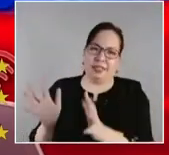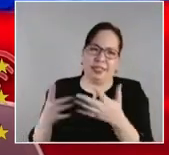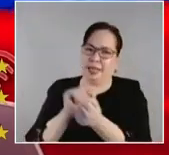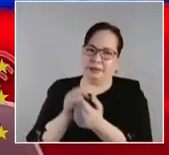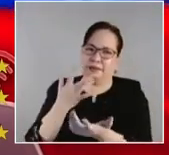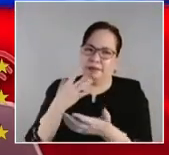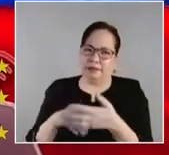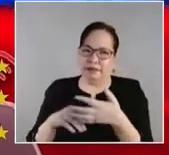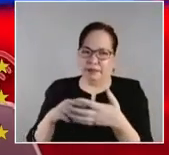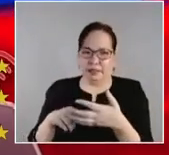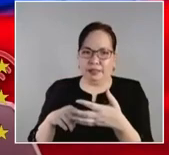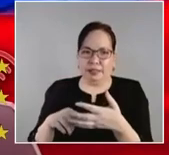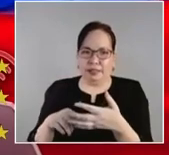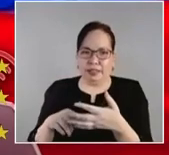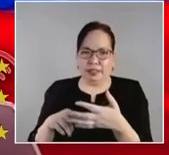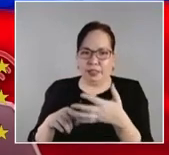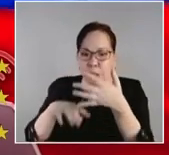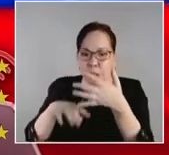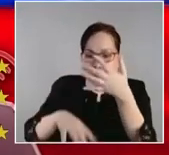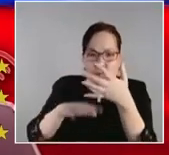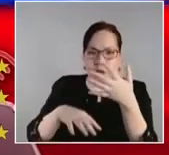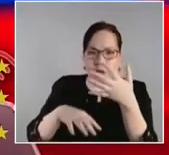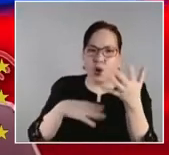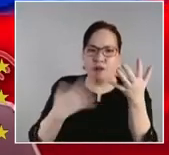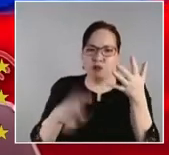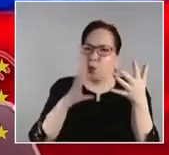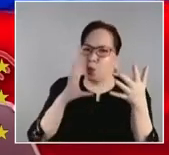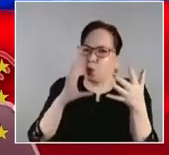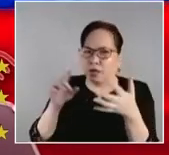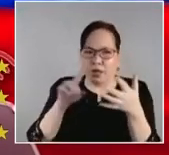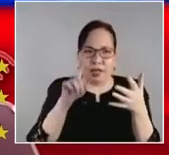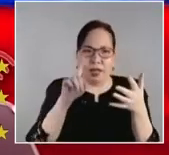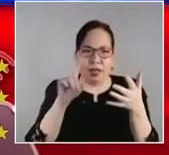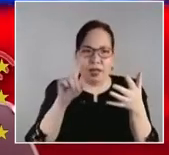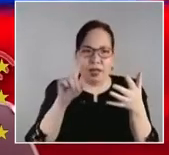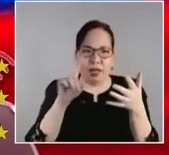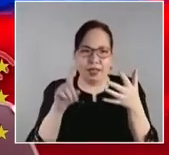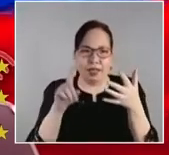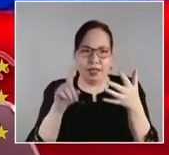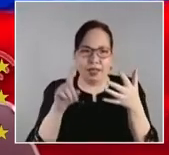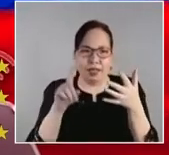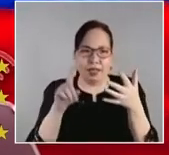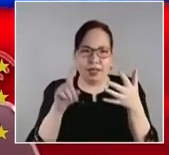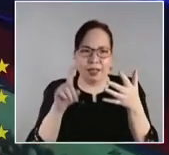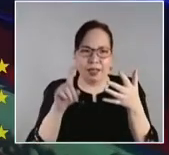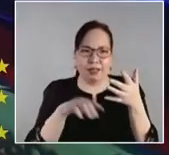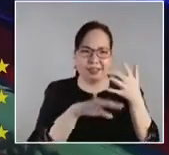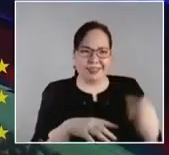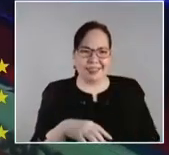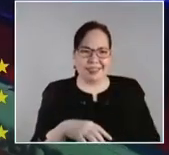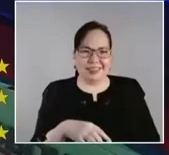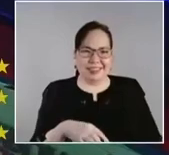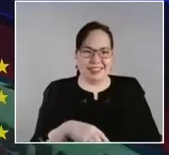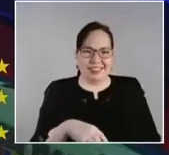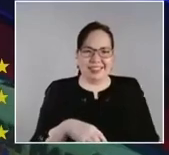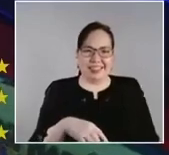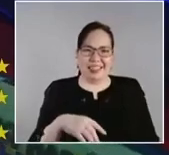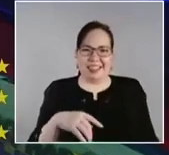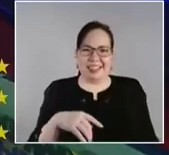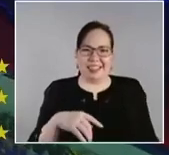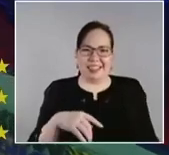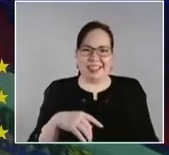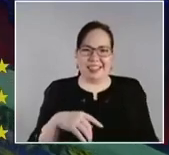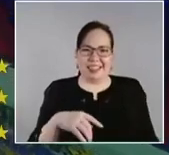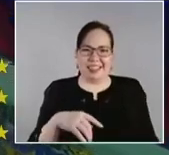you eliminated from? Isipin ko pa po muna. Naisip na mo. Pero yung pong limang, ano, yung pong limang nasa